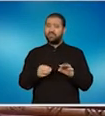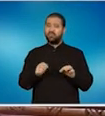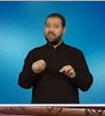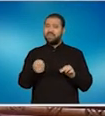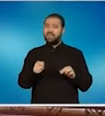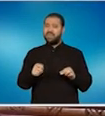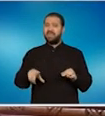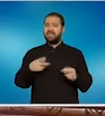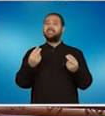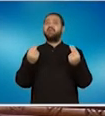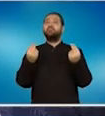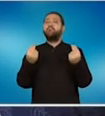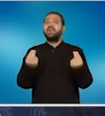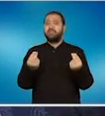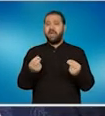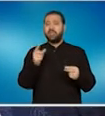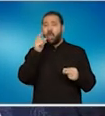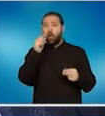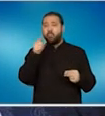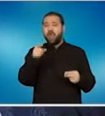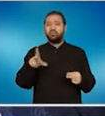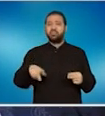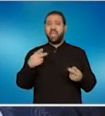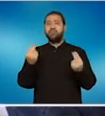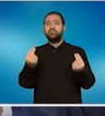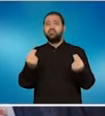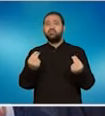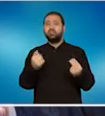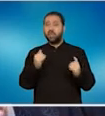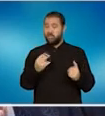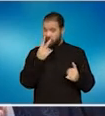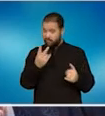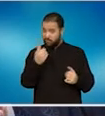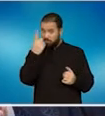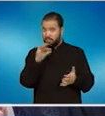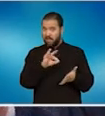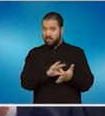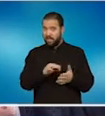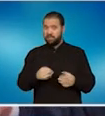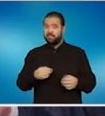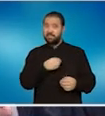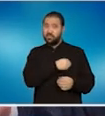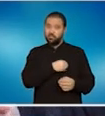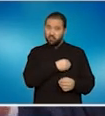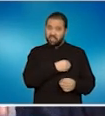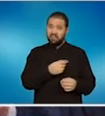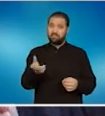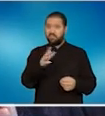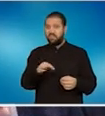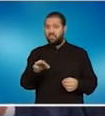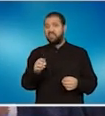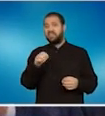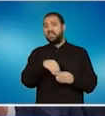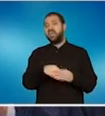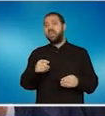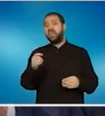cuvântul cheie e bunătatea. Omul acesta a fost bun, așa l-am văzut prima oară. Student fiind în București, în primul an când